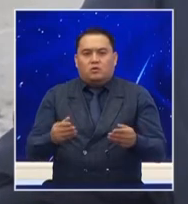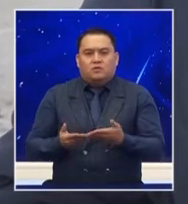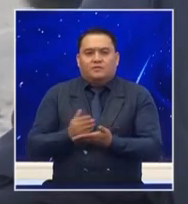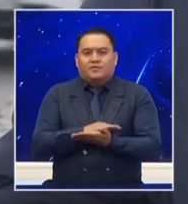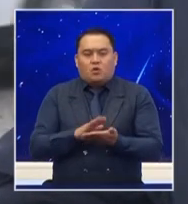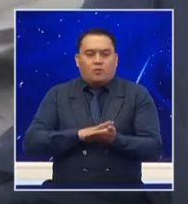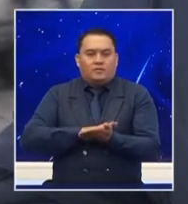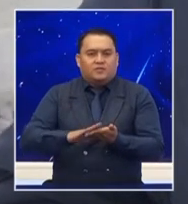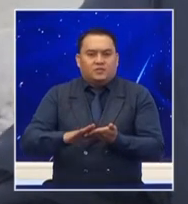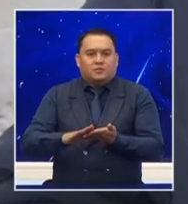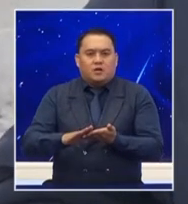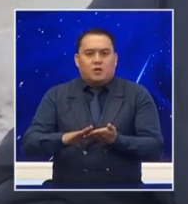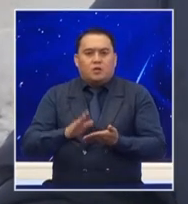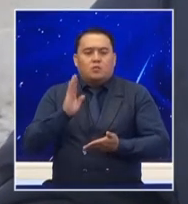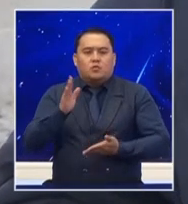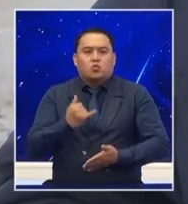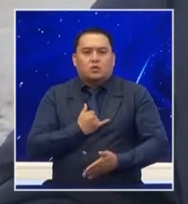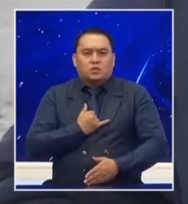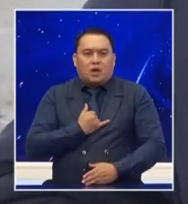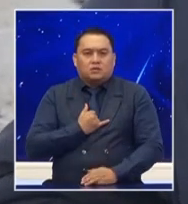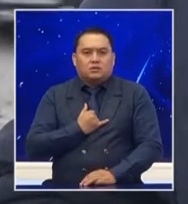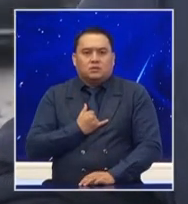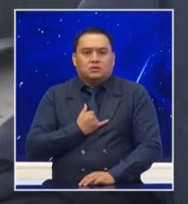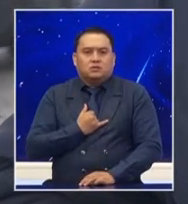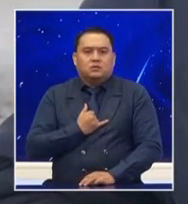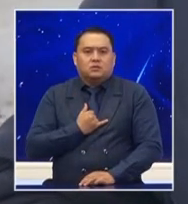этой всей массы. Далее идет у нас